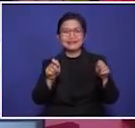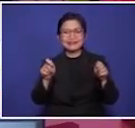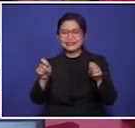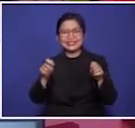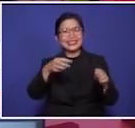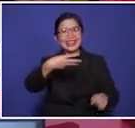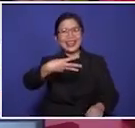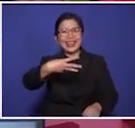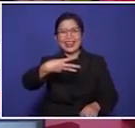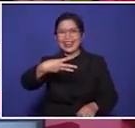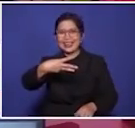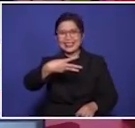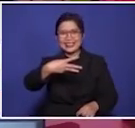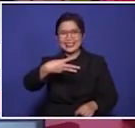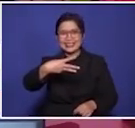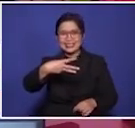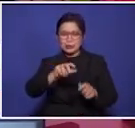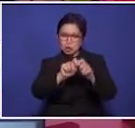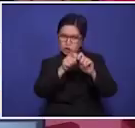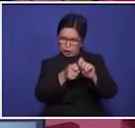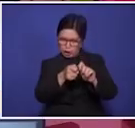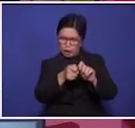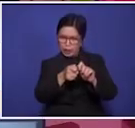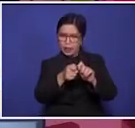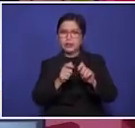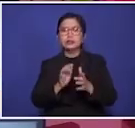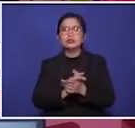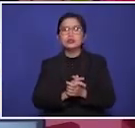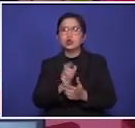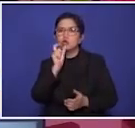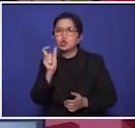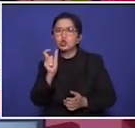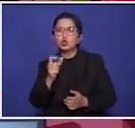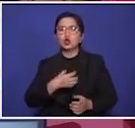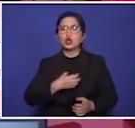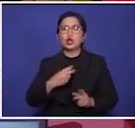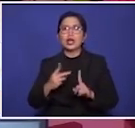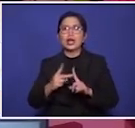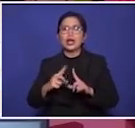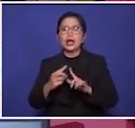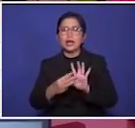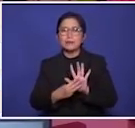ini masih tersegel untuk HAM pertanyaan pertama